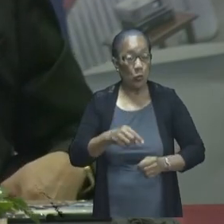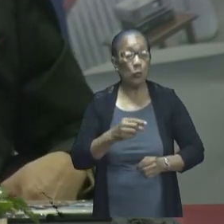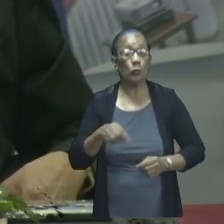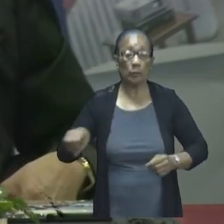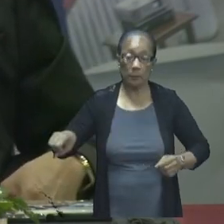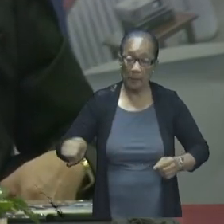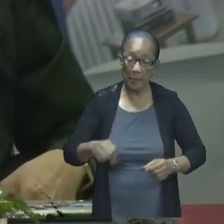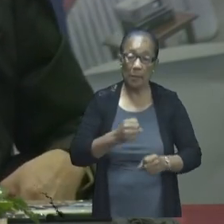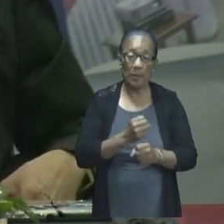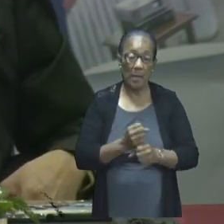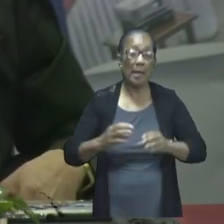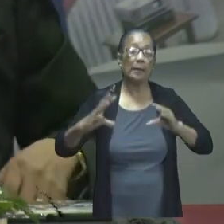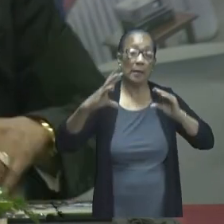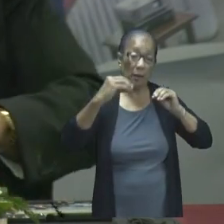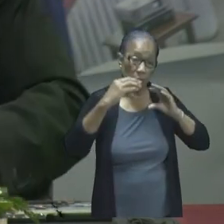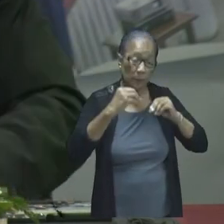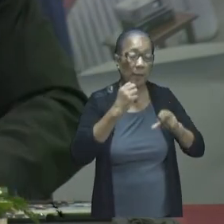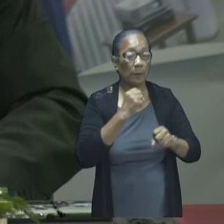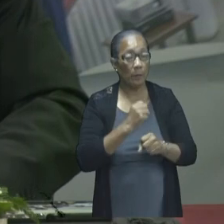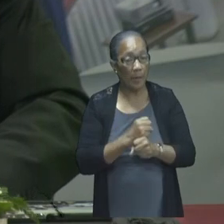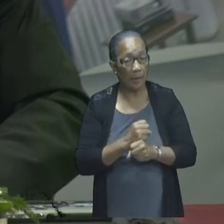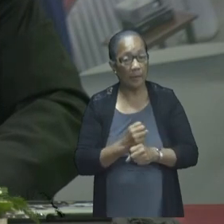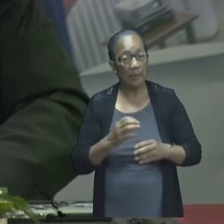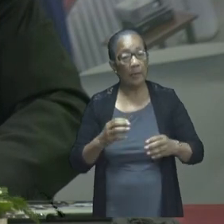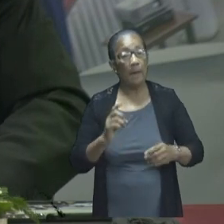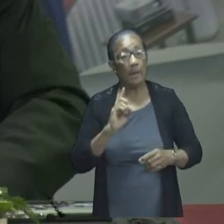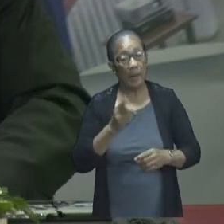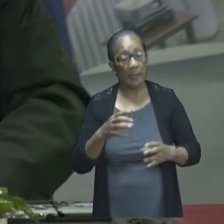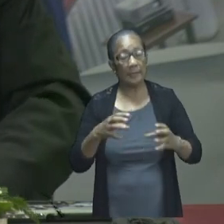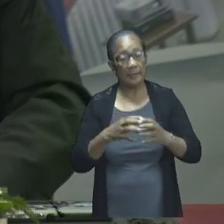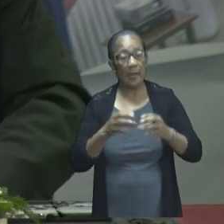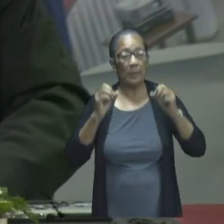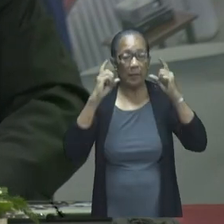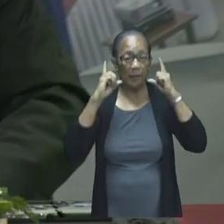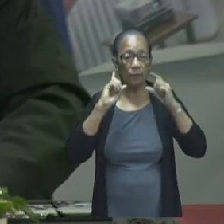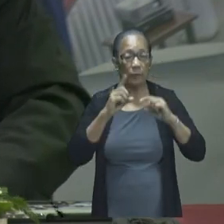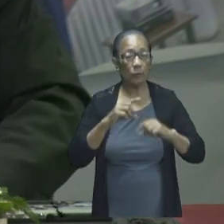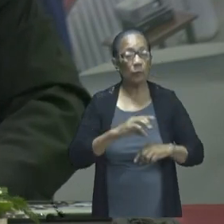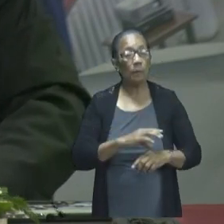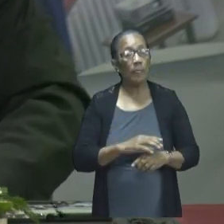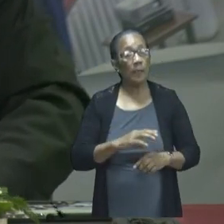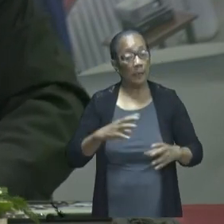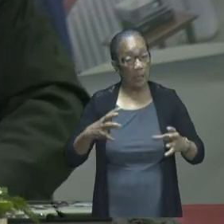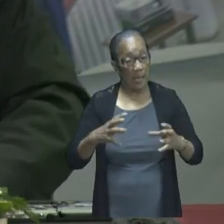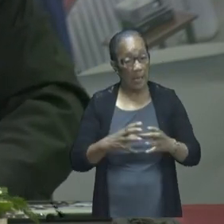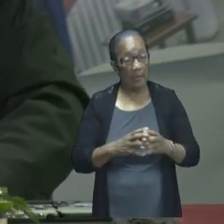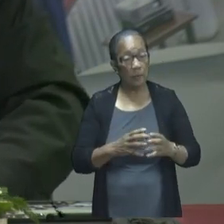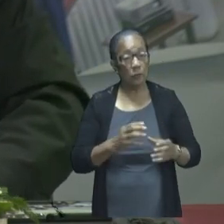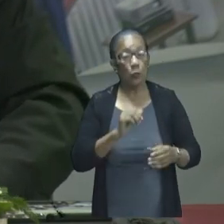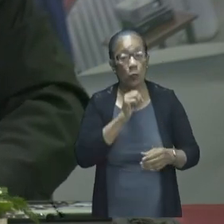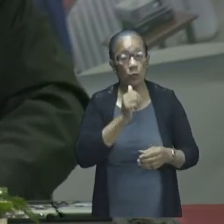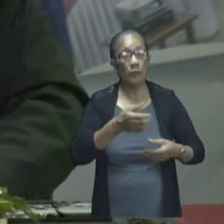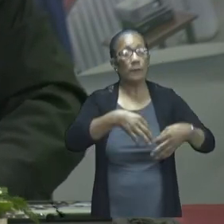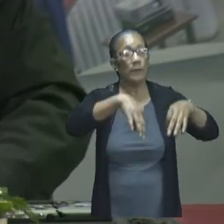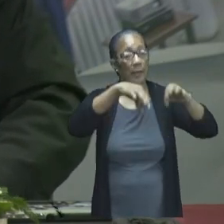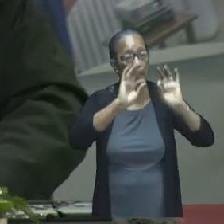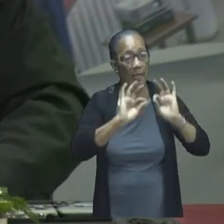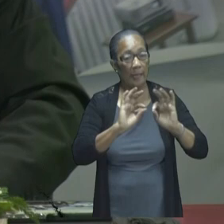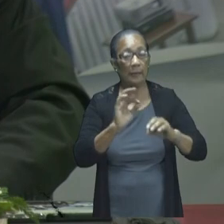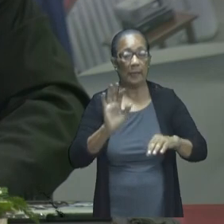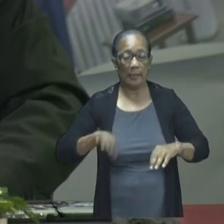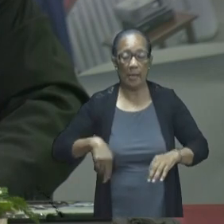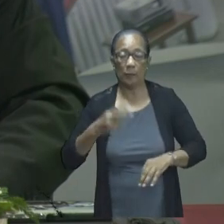wat is daarbij spelen in de samenleven en expert dat datgene wat ook wat beleid moesten doen na twee jaar